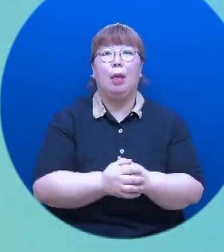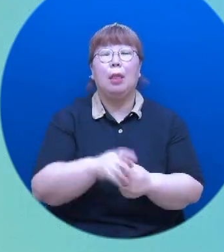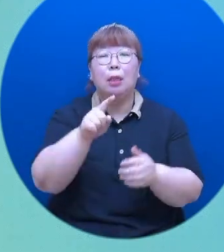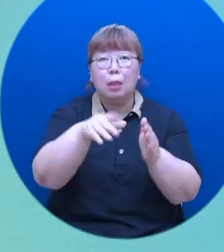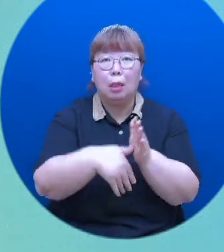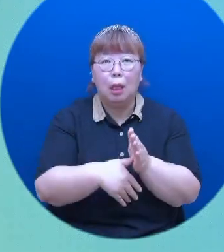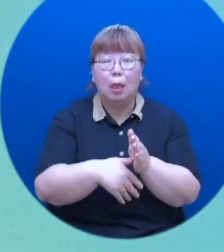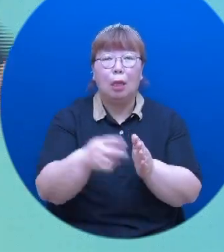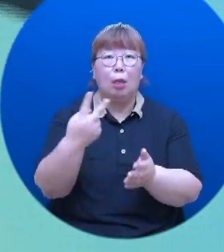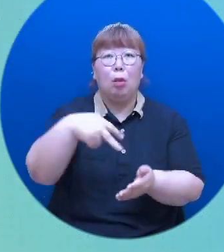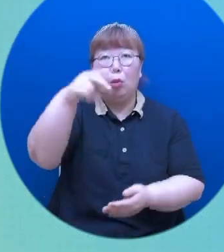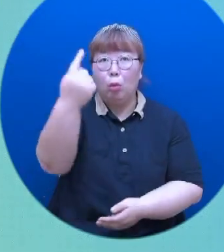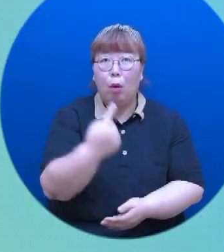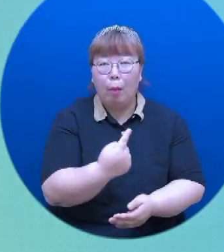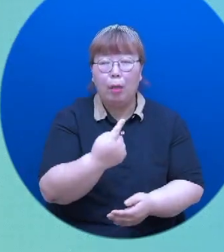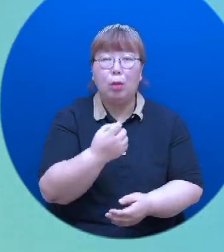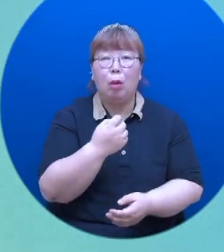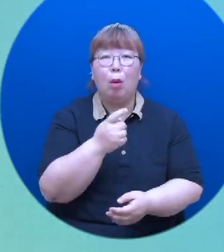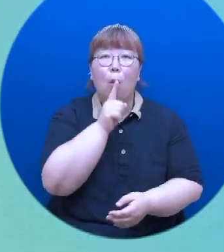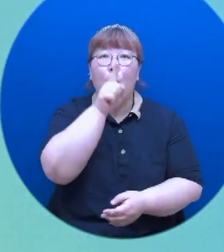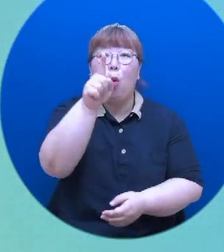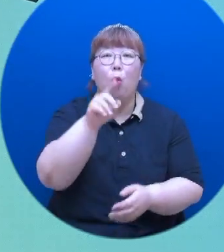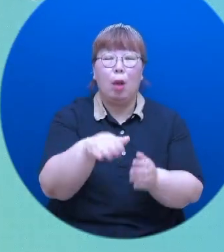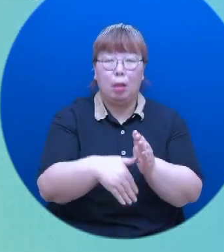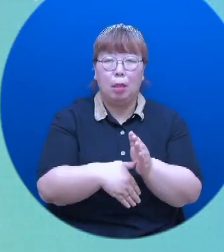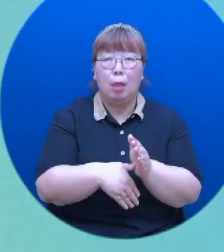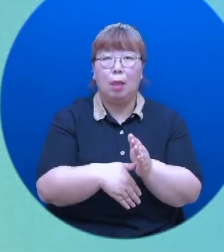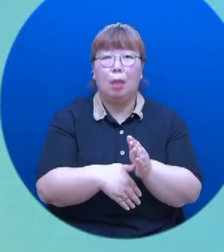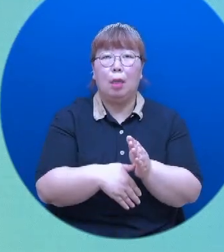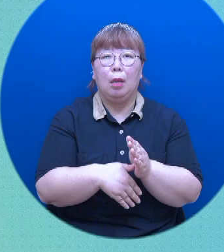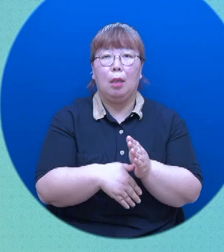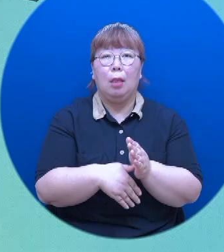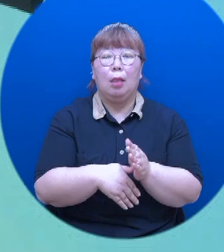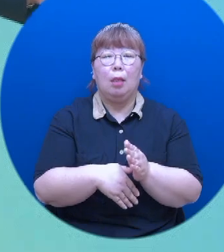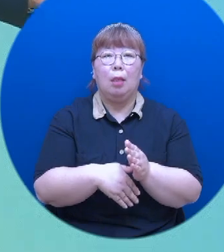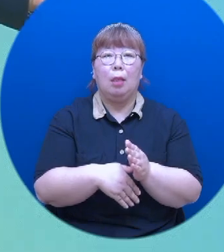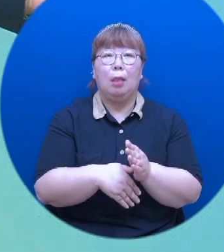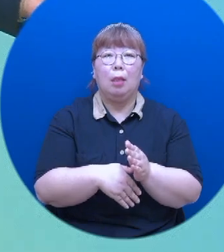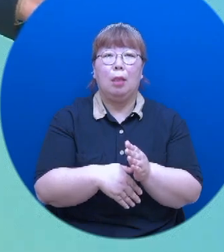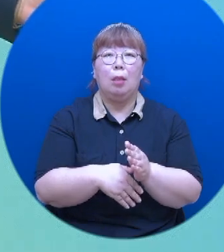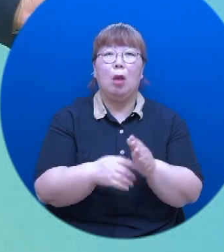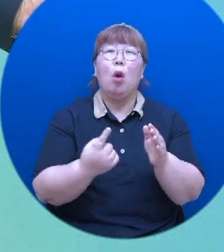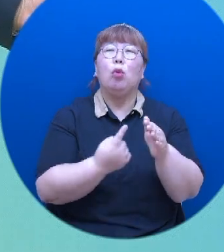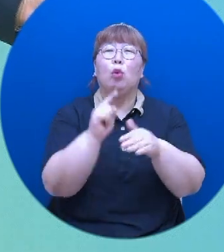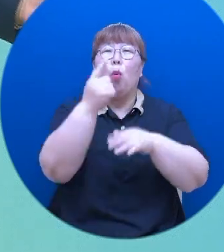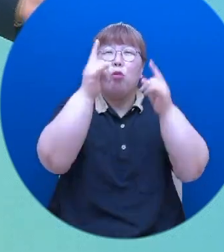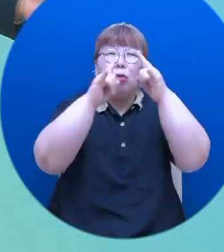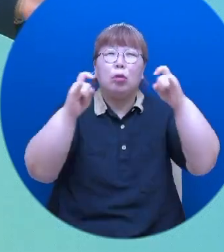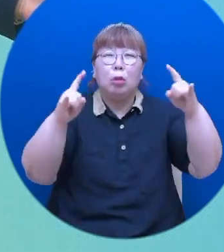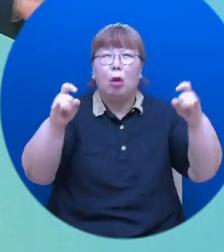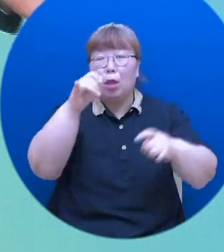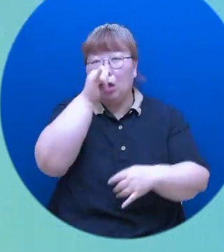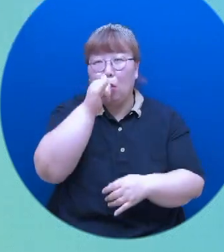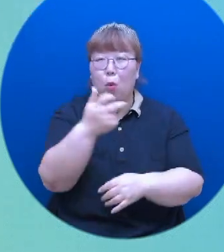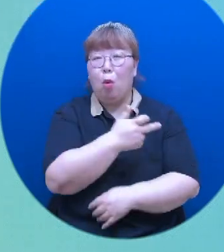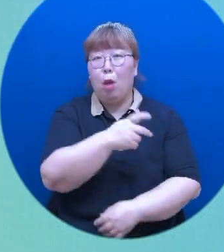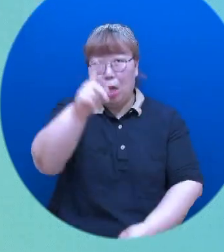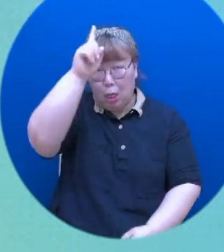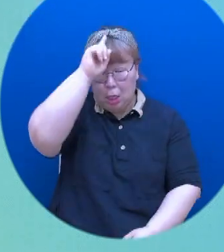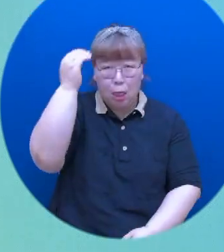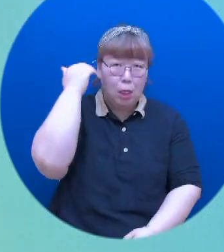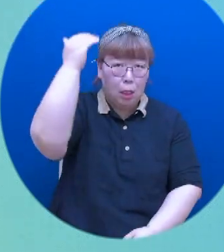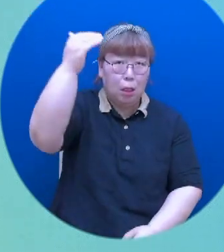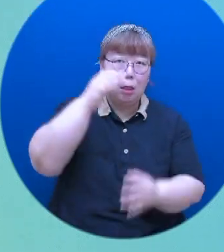그들이 돌아와서 보고해요. 보고 내용 잘 압니다. 높은 성이 있습니다. 그인들이 삽니다. 그곳에